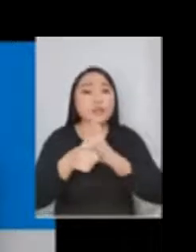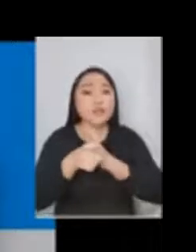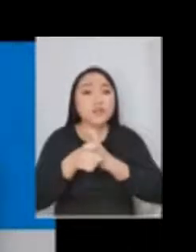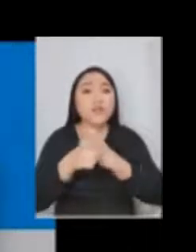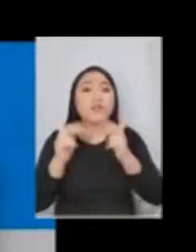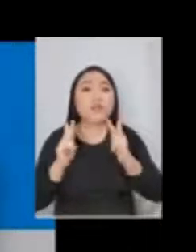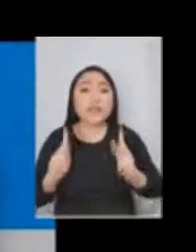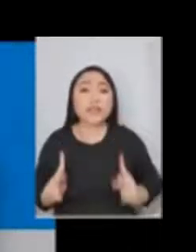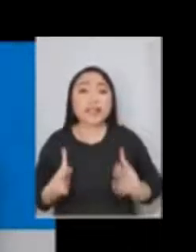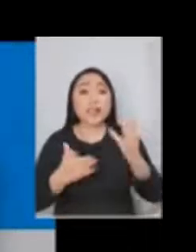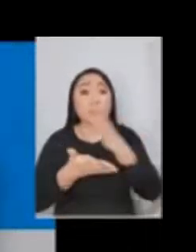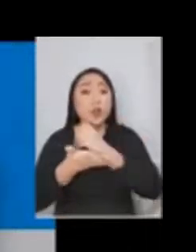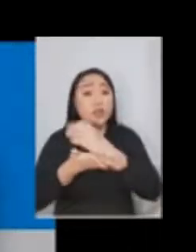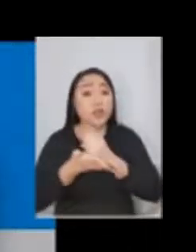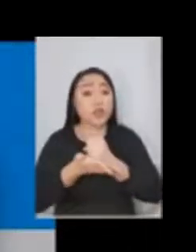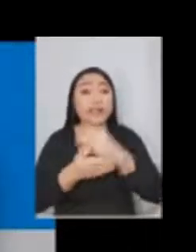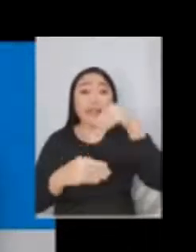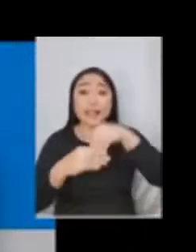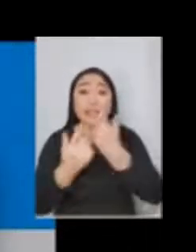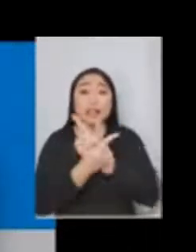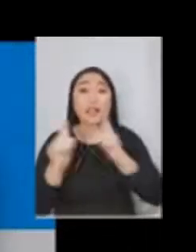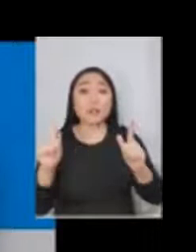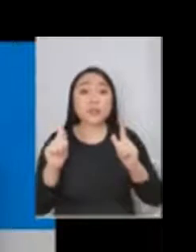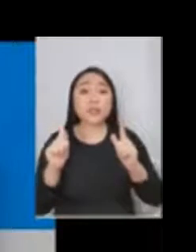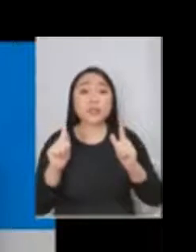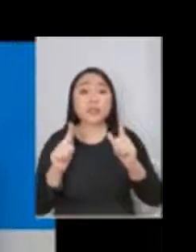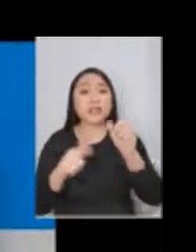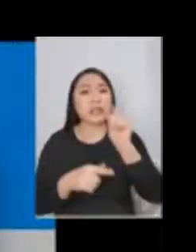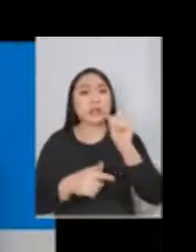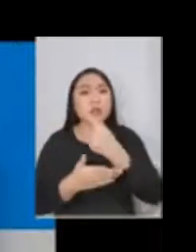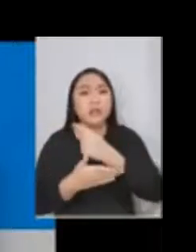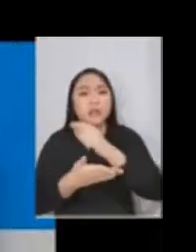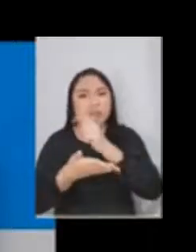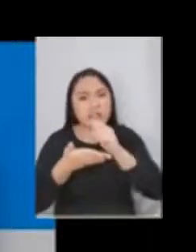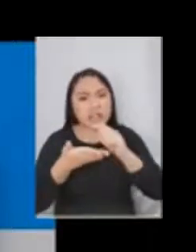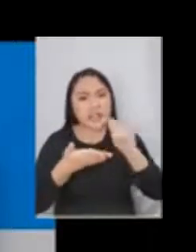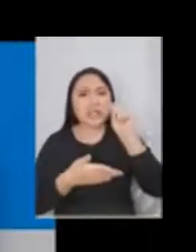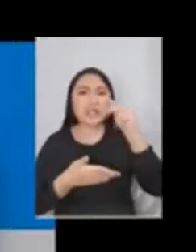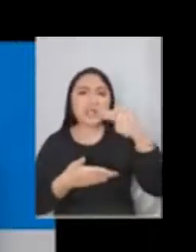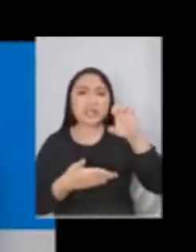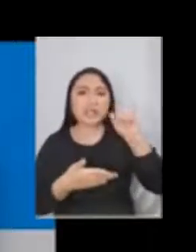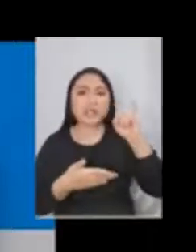tagging. And so we can upload it sa isang kiosk